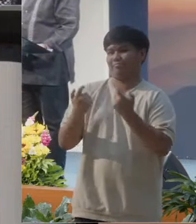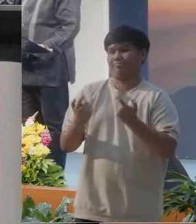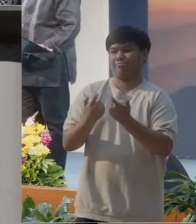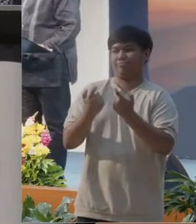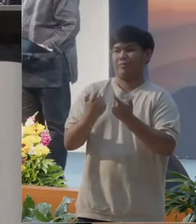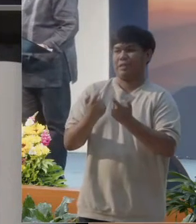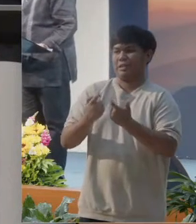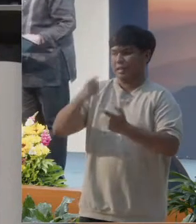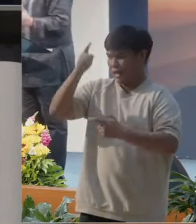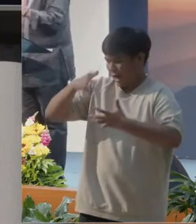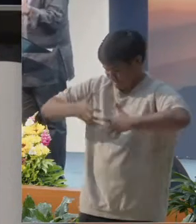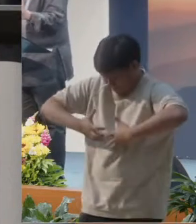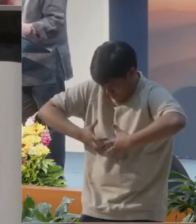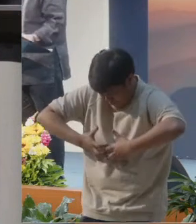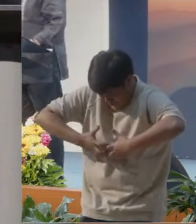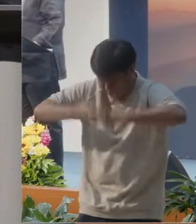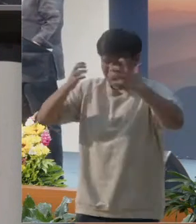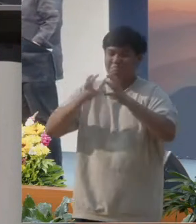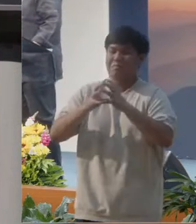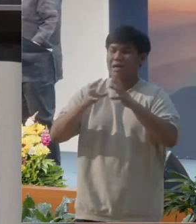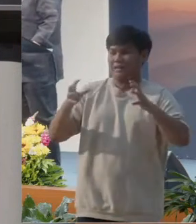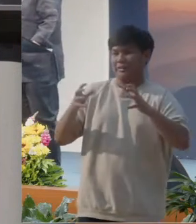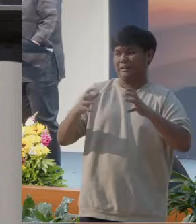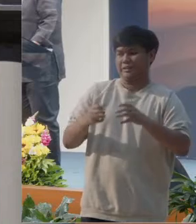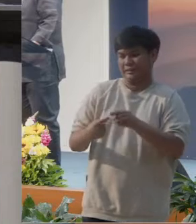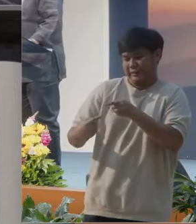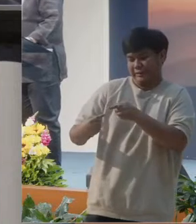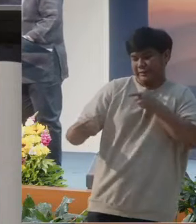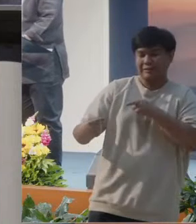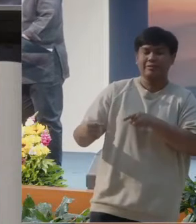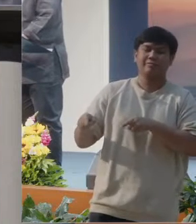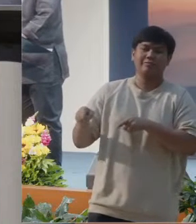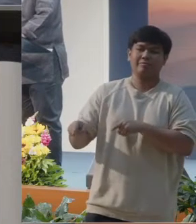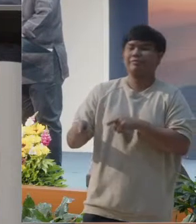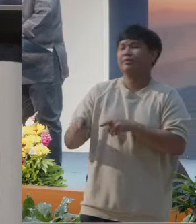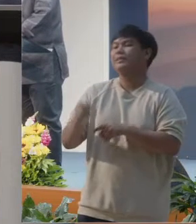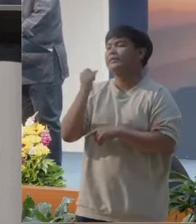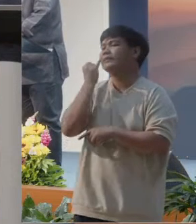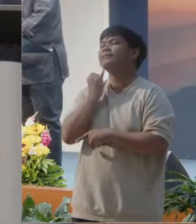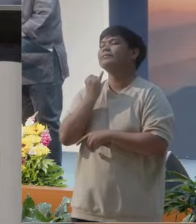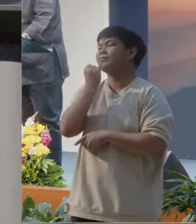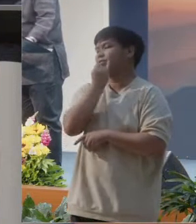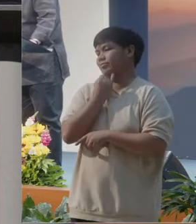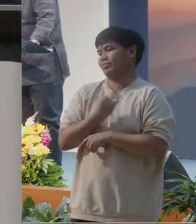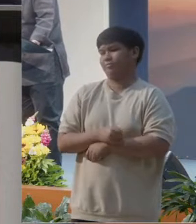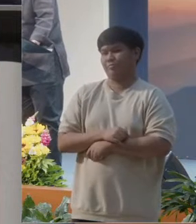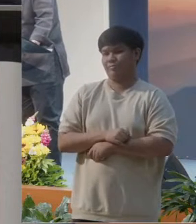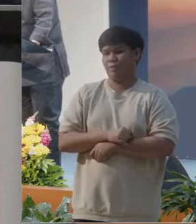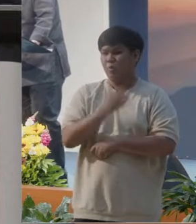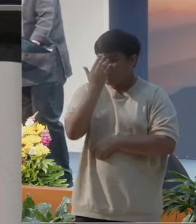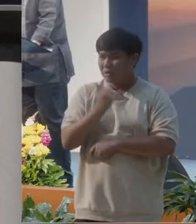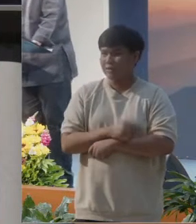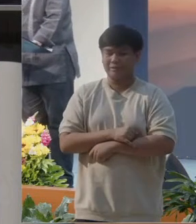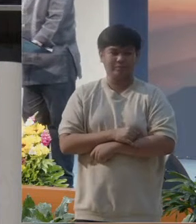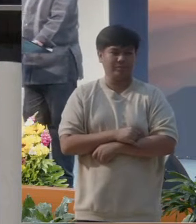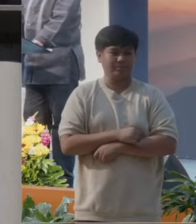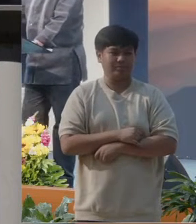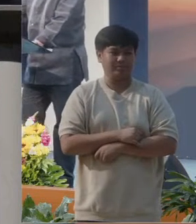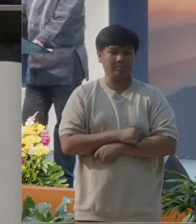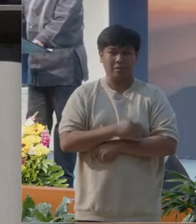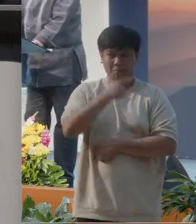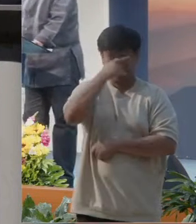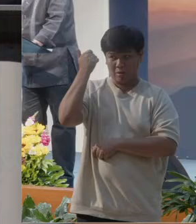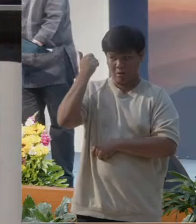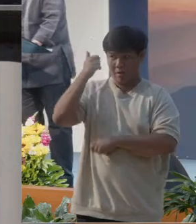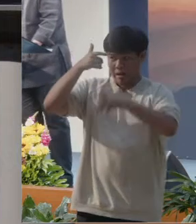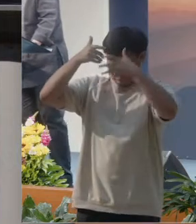kanyang puot na siyang sumiklab laban sa tao ng Israel. Dahil nga po